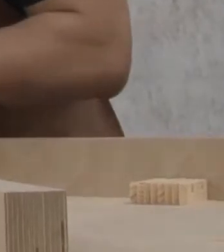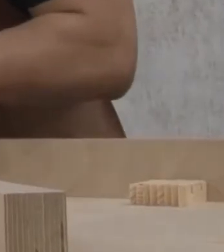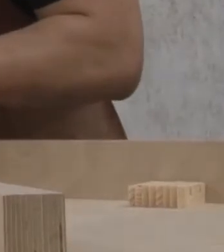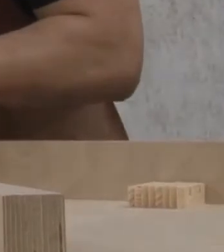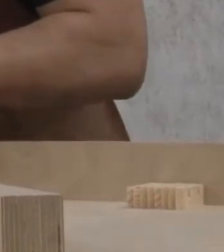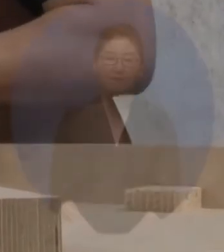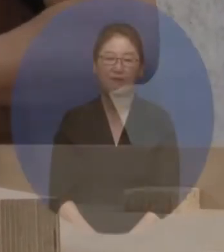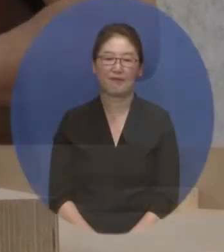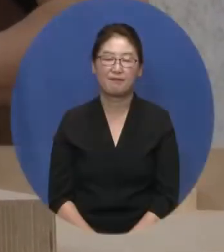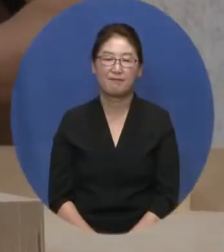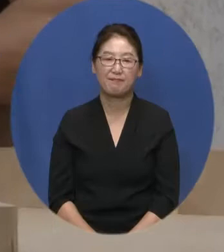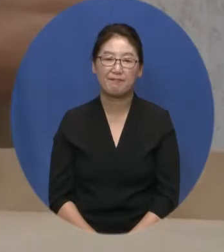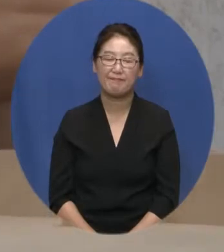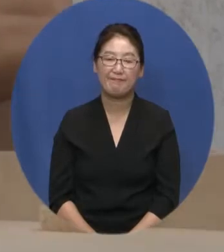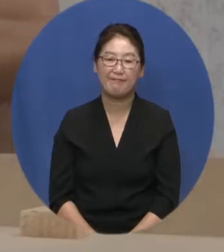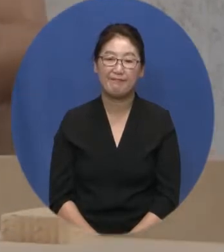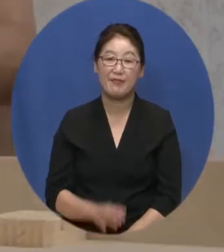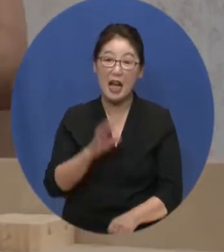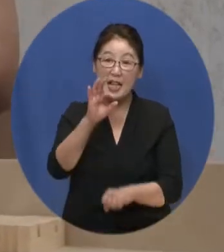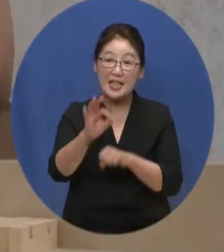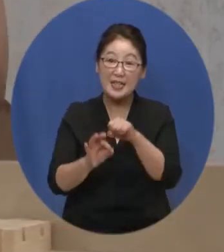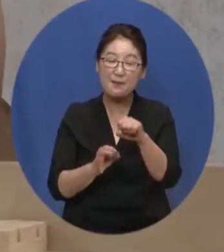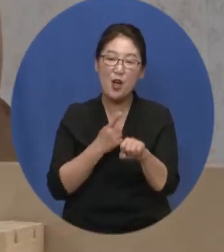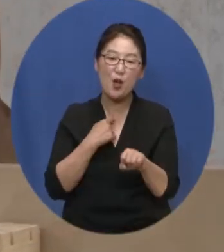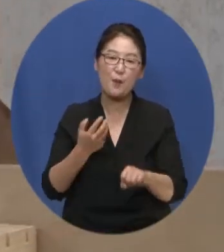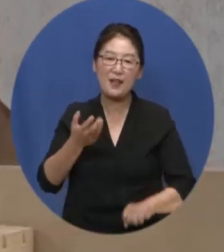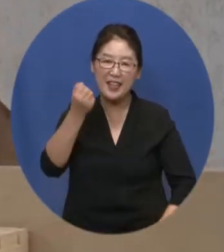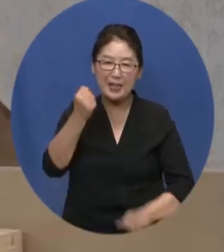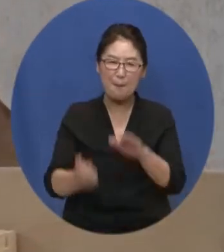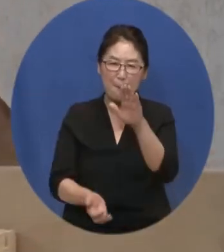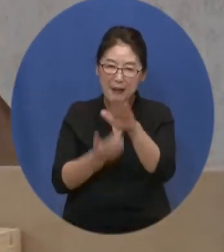올해로 10년차 베테랑 쓰인 시리즈